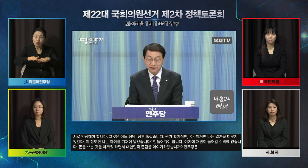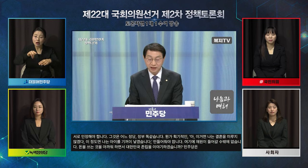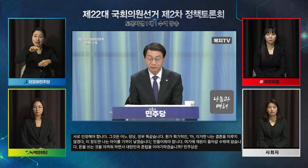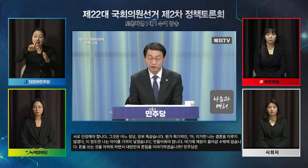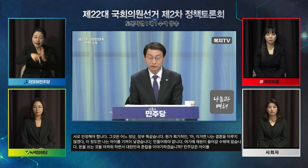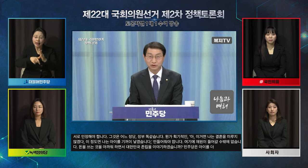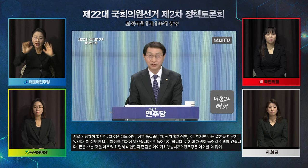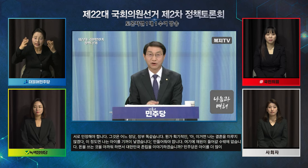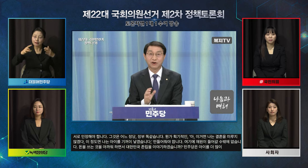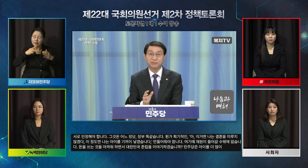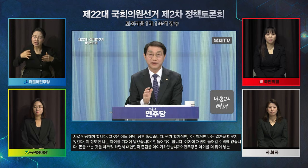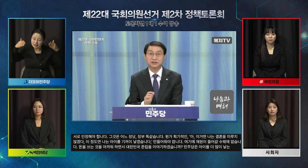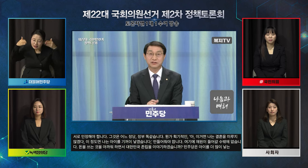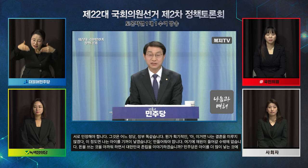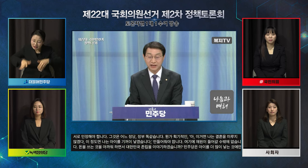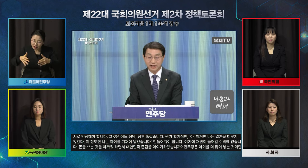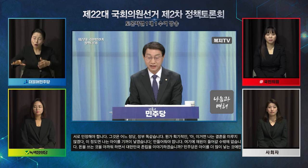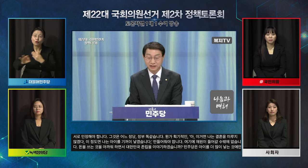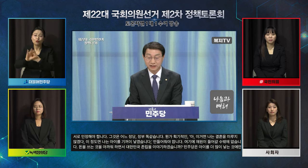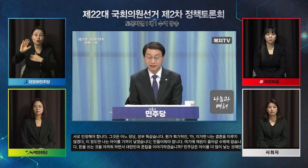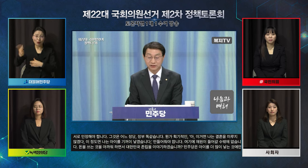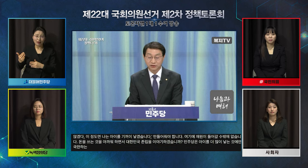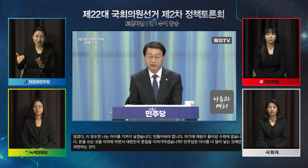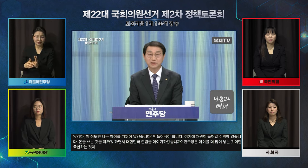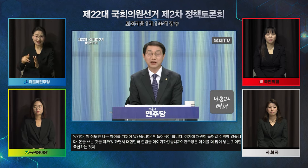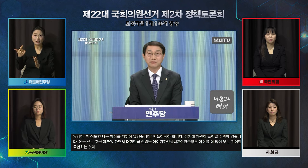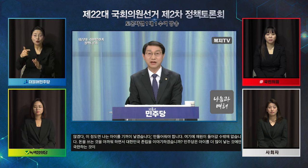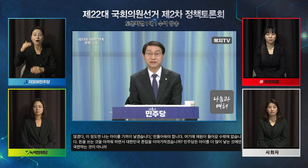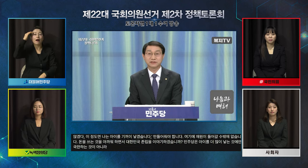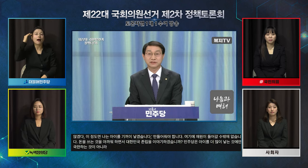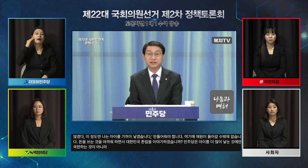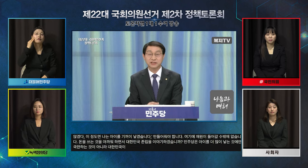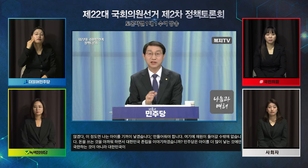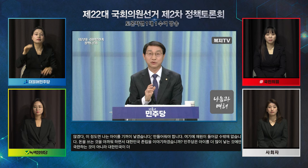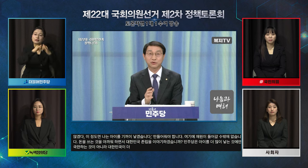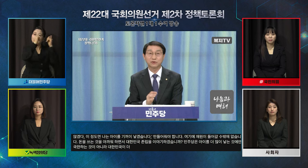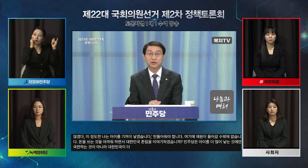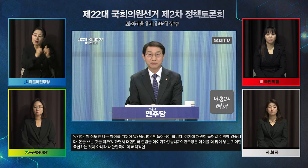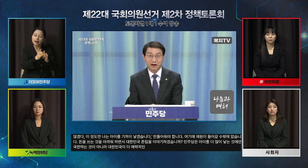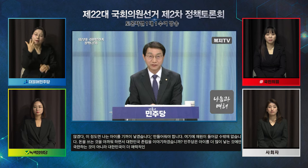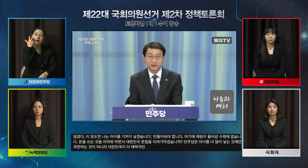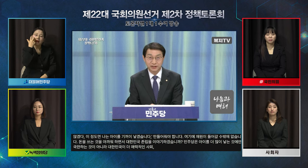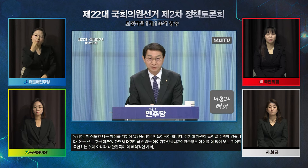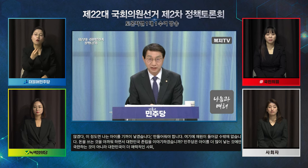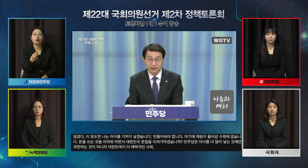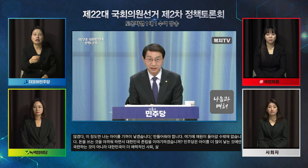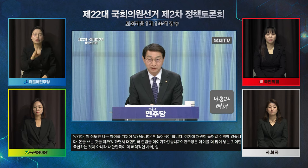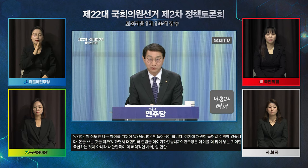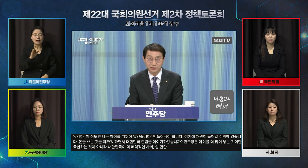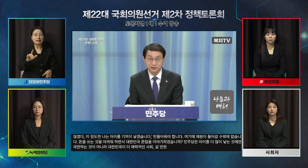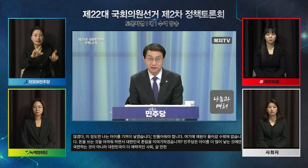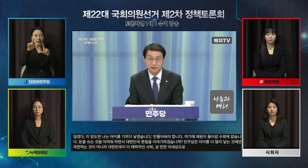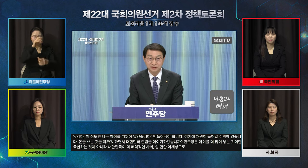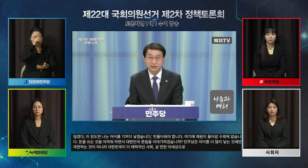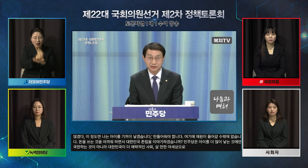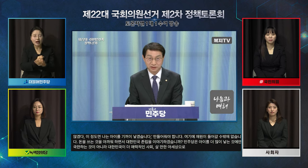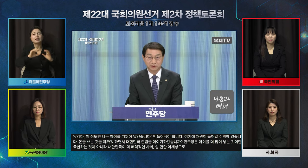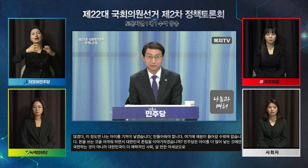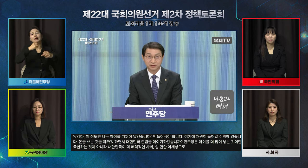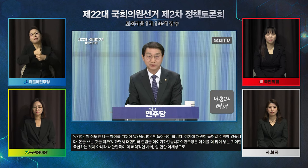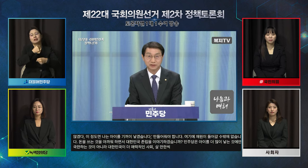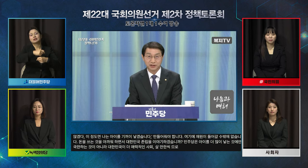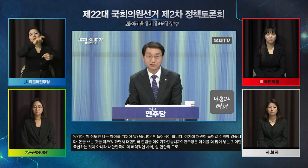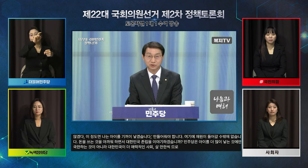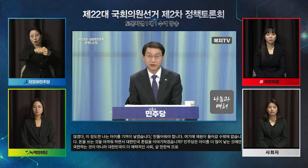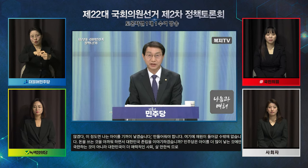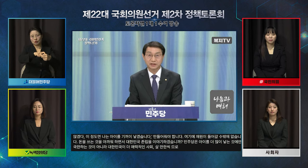대한민국을 더 매력적인 사회, 더 살만한 세상으로 만든다는 데 있다고 하는 것을 다시